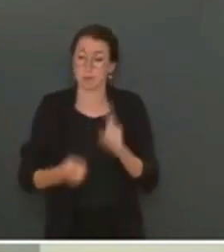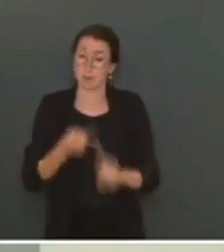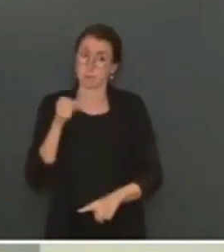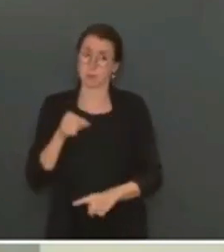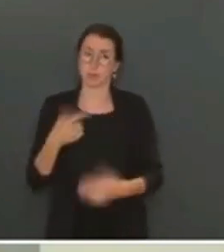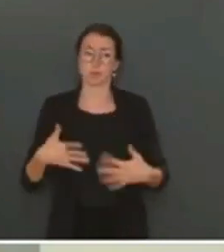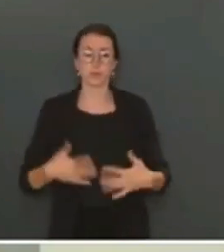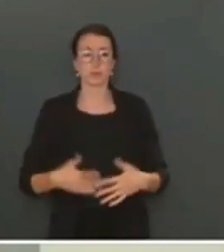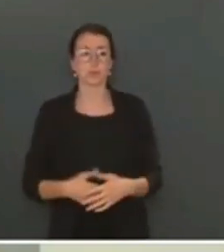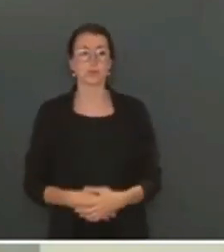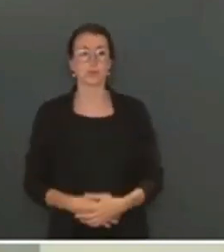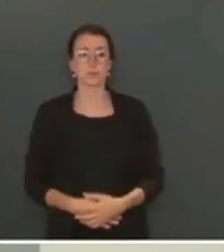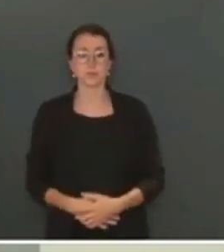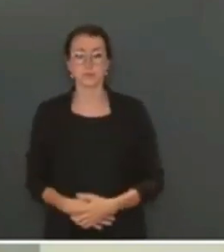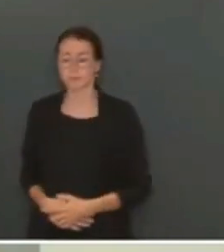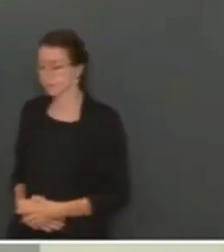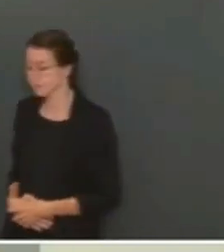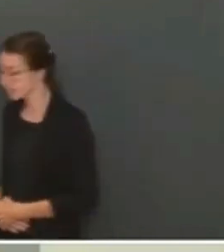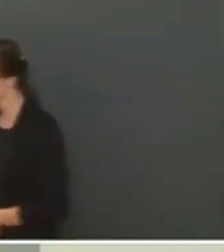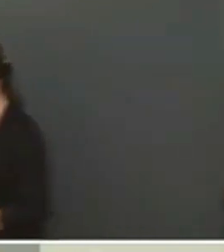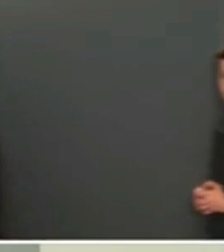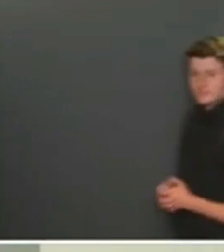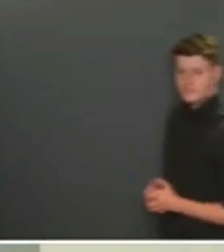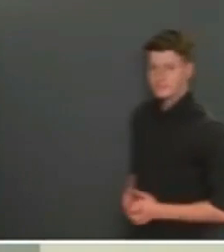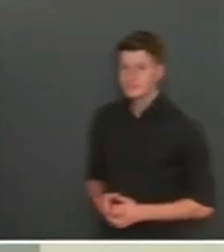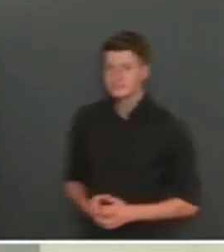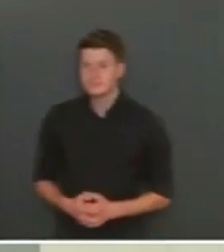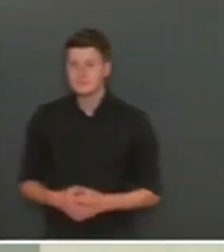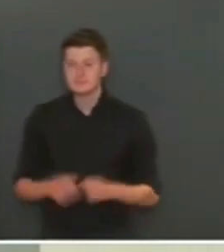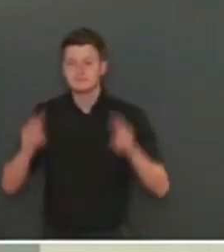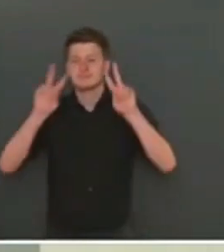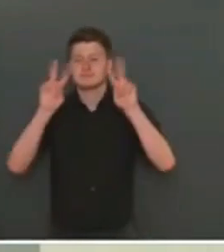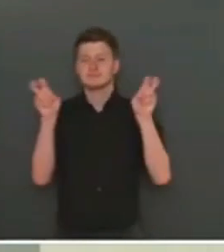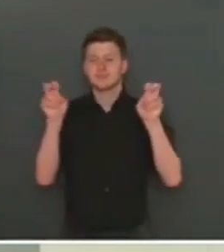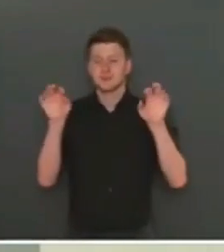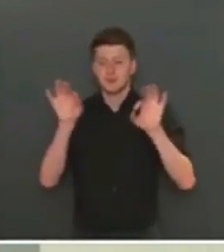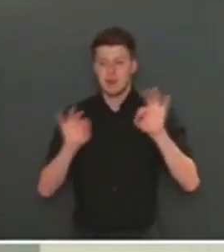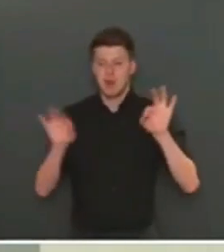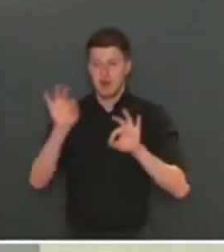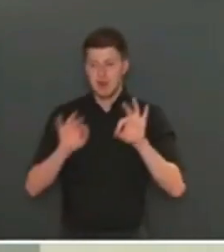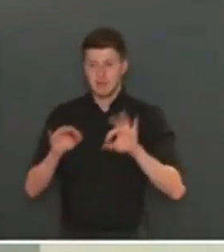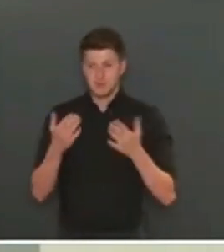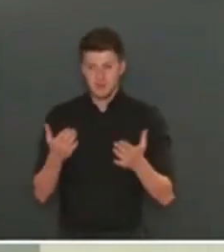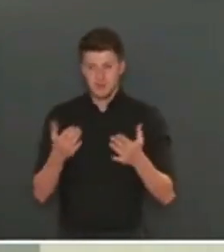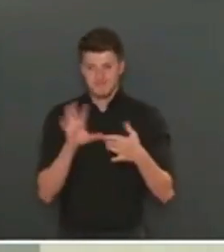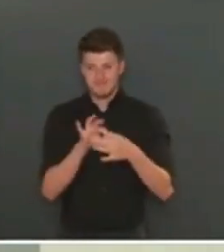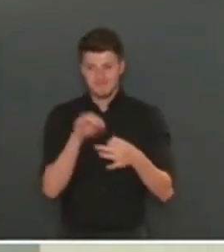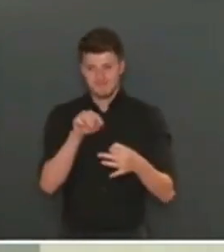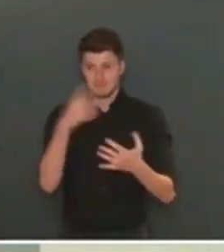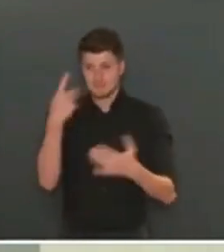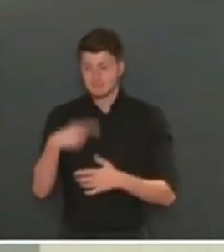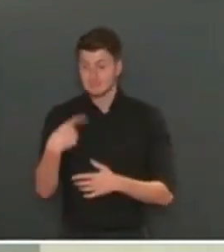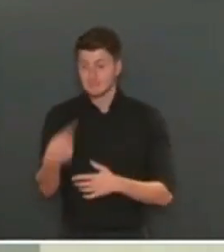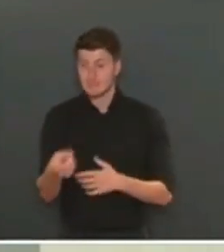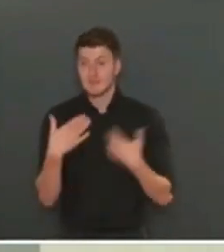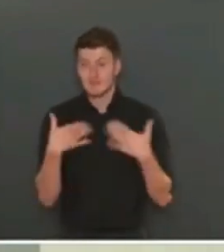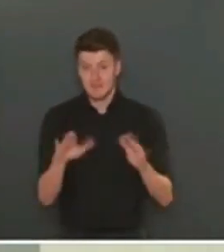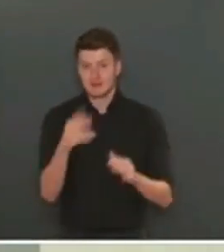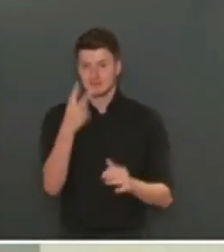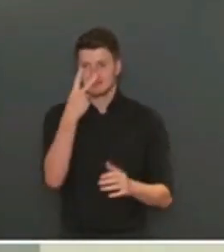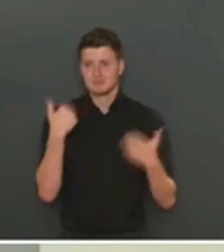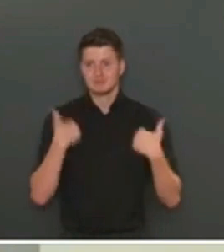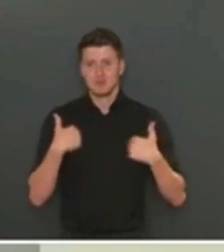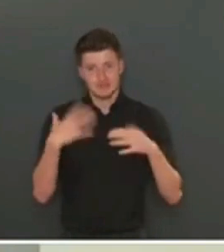Alors, en ce qui concerne les magasins, il sera possible de faire ces courses à deux